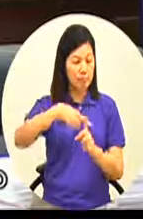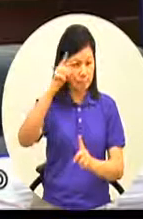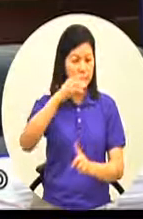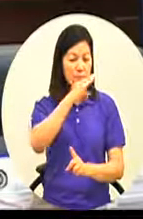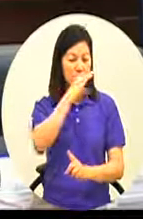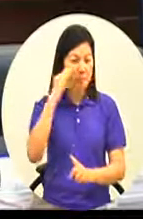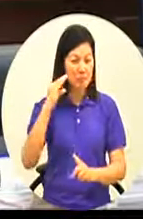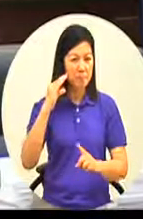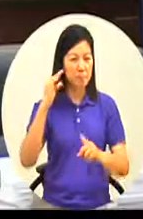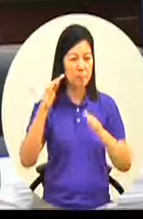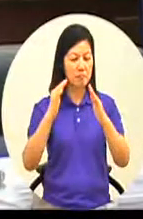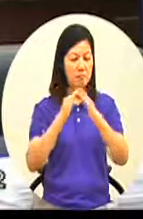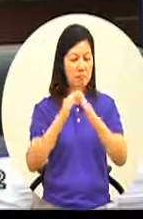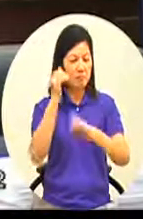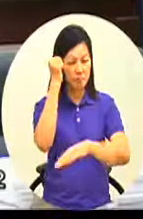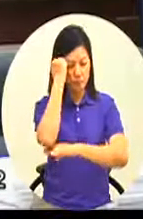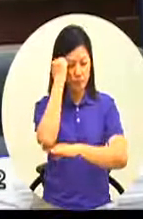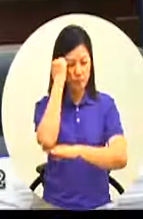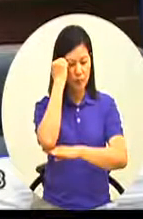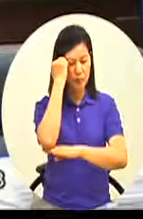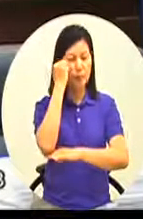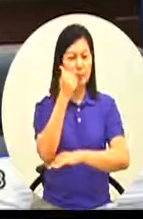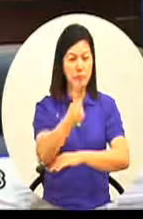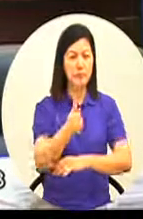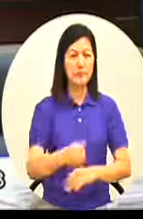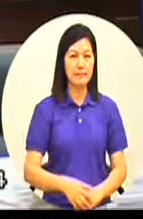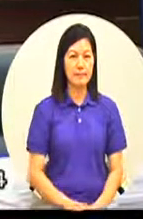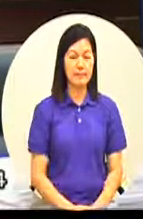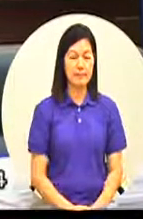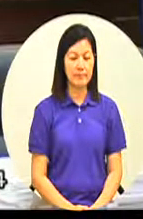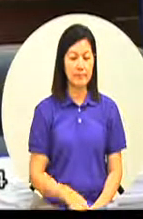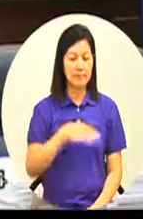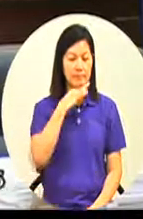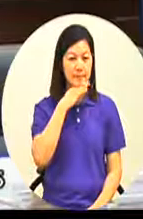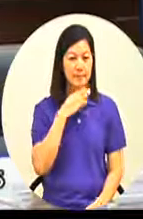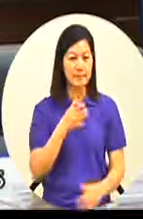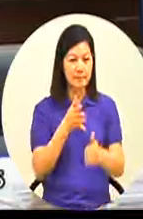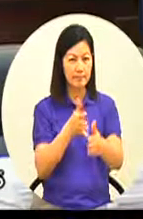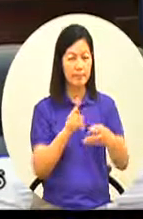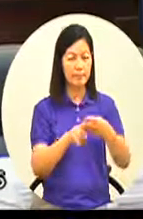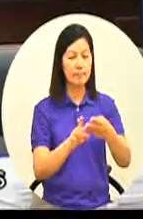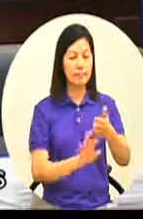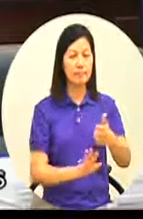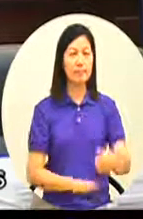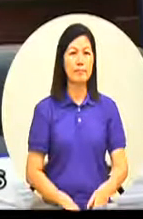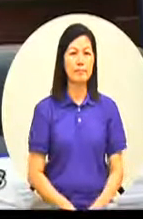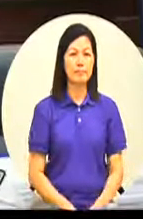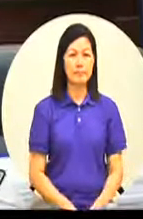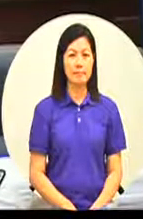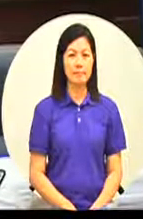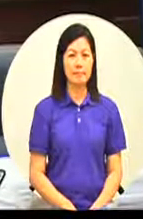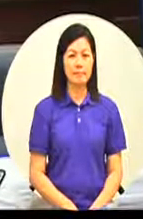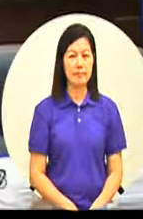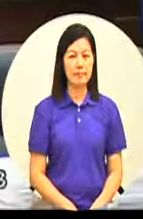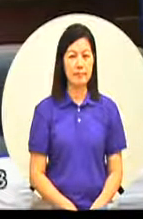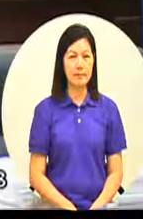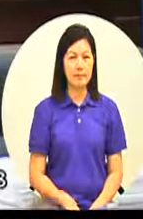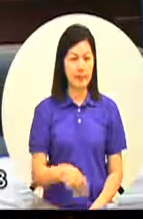是比较属于中产阶级的地方。我想是不是等一下都来请教一下主委，那是